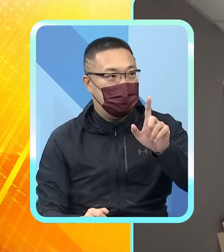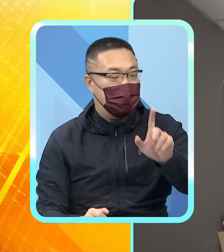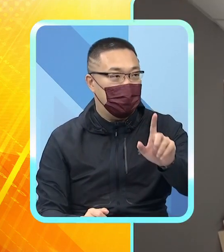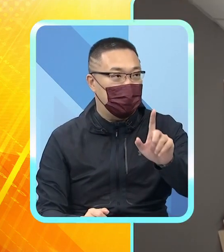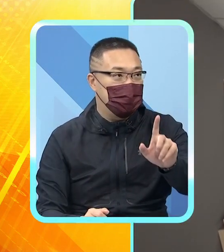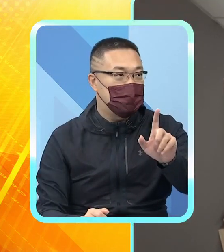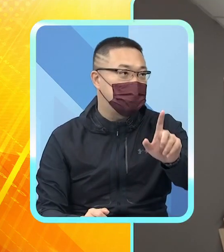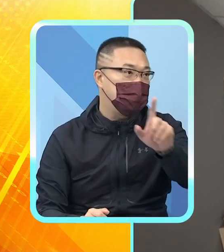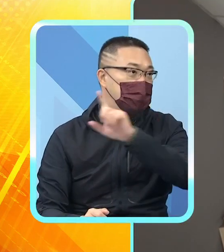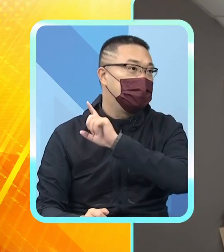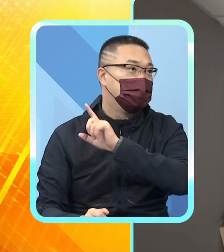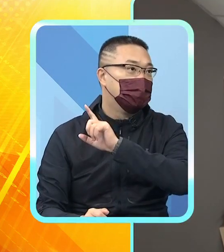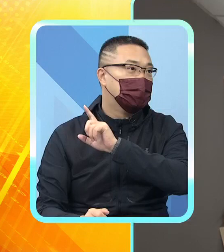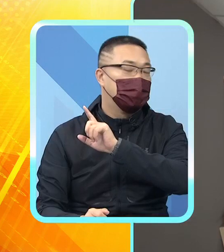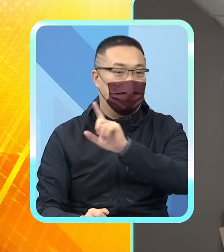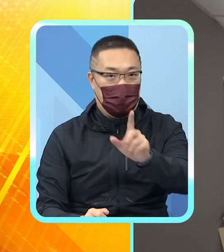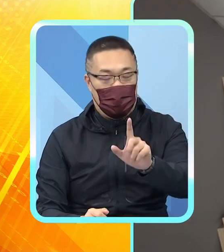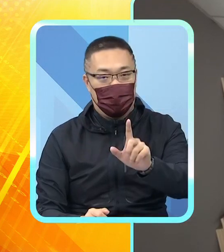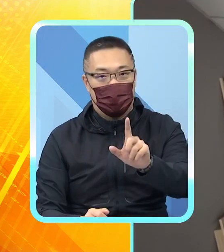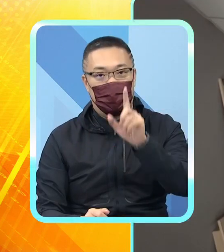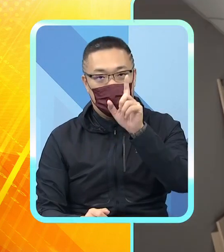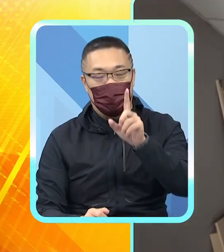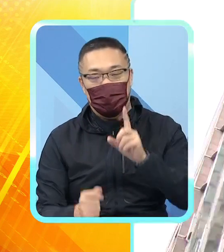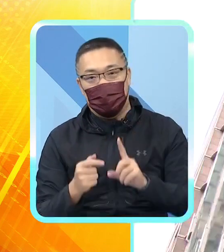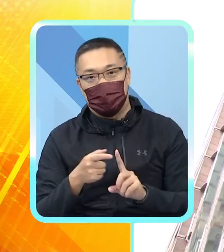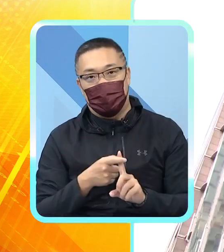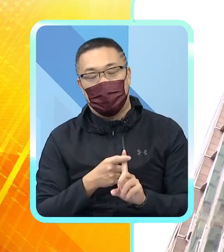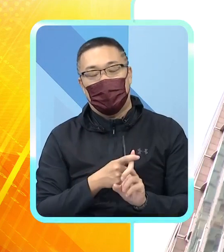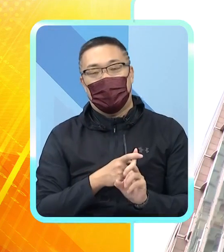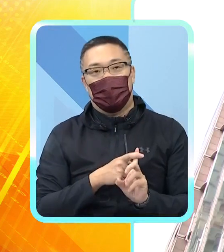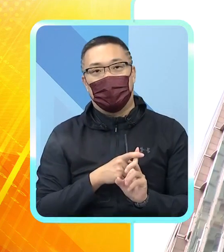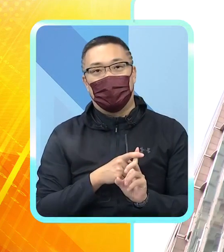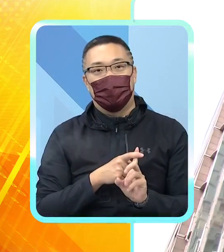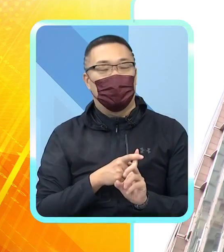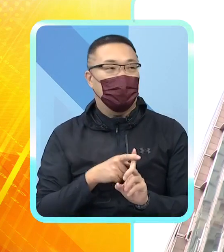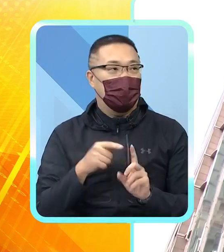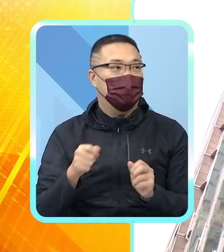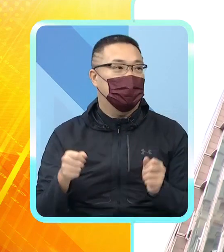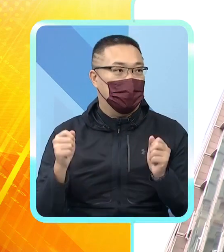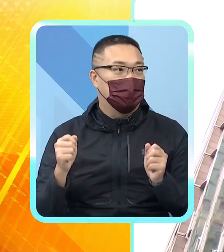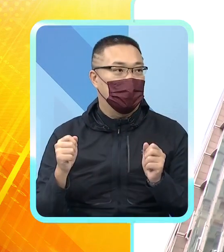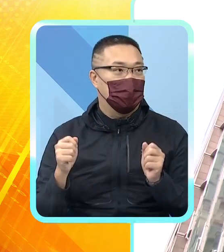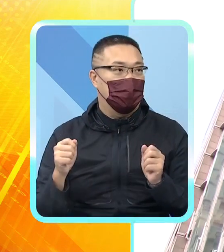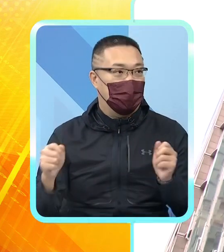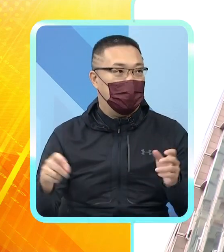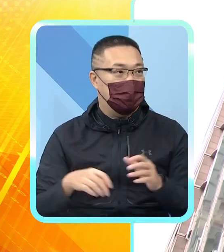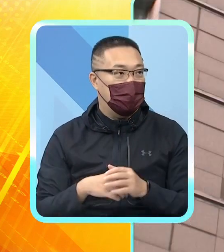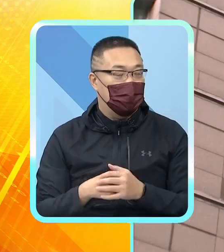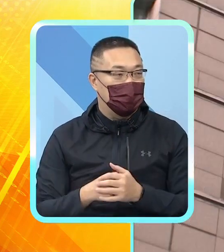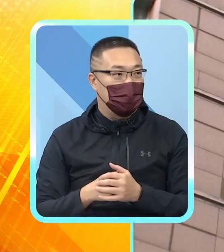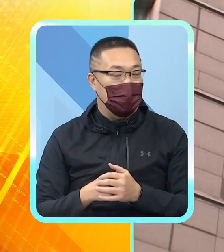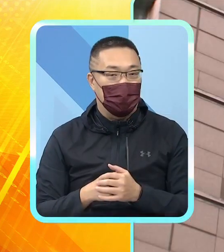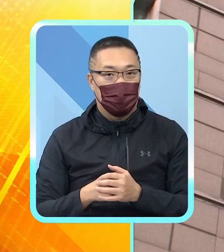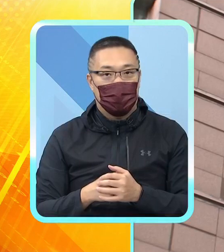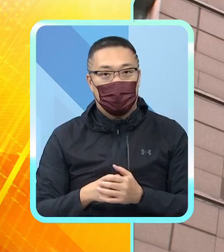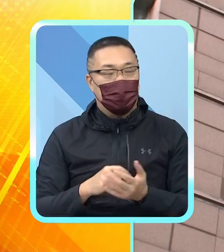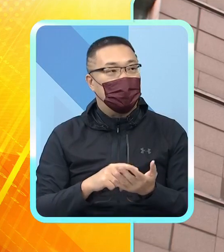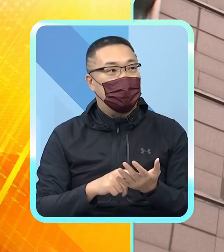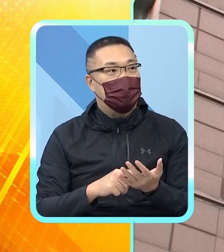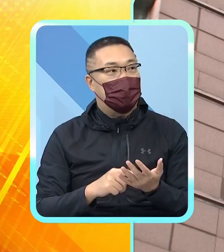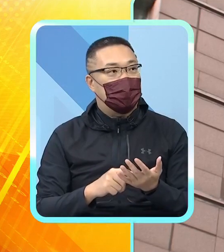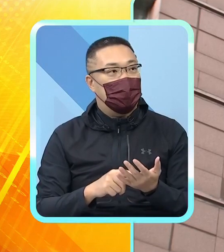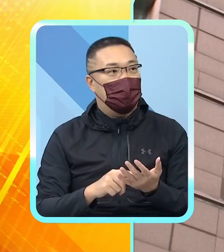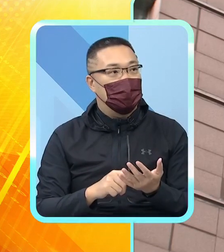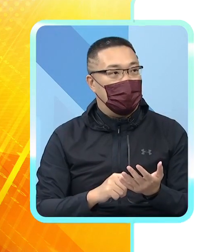的1/1000。那好，我们先这样讲，5月2号收到文，你马上开始调货，对不对？